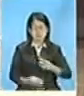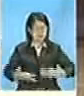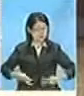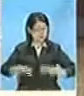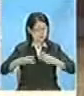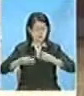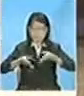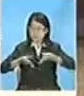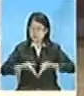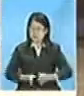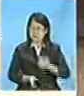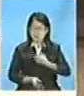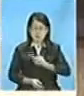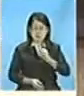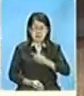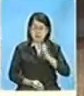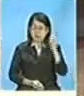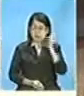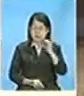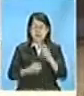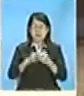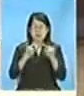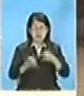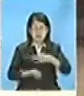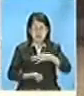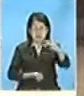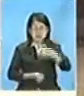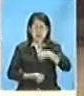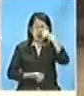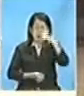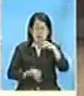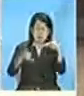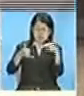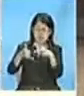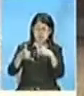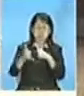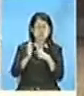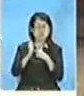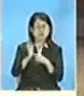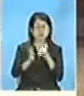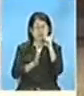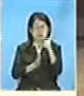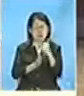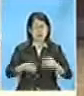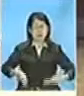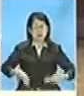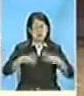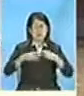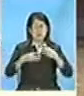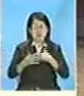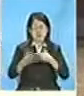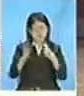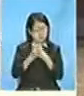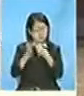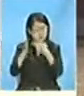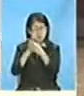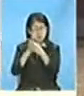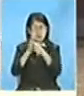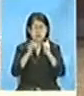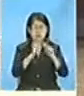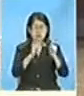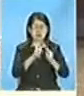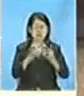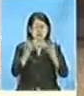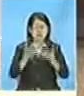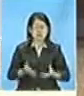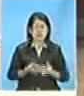ตเพราะกว่าจะได้รับเลือกเป็นคนไทยตัวอย่างนั้นชีวิตต้องต่อสู้ค่อนข้างมากจ